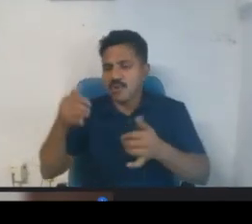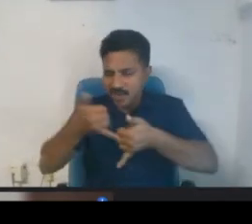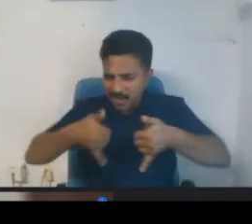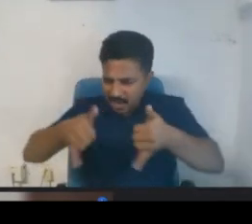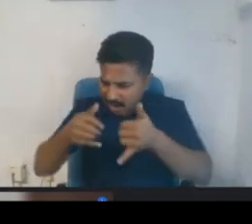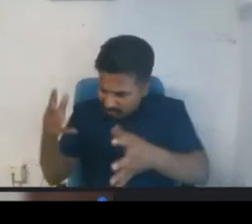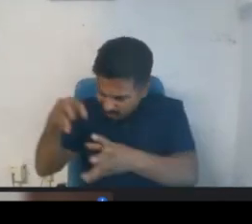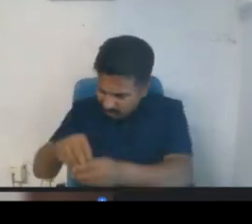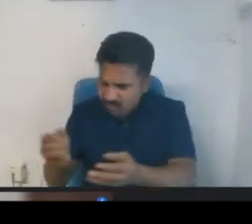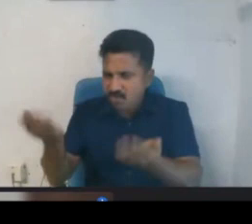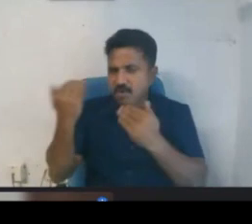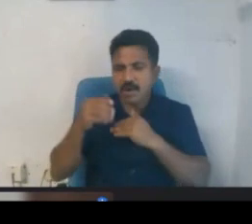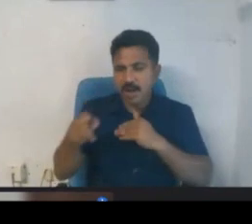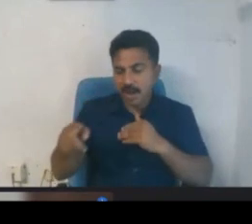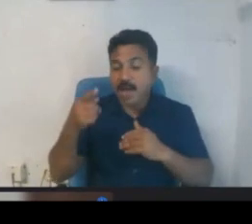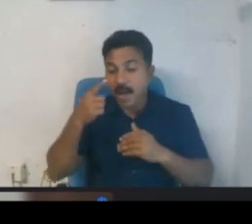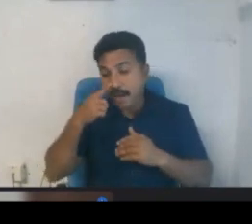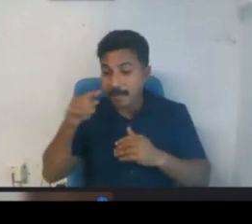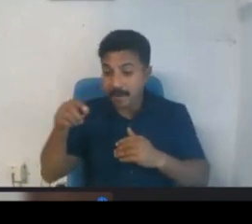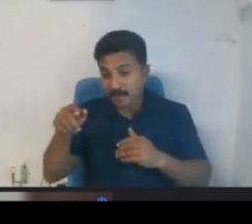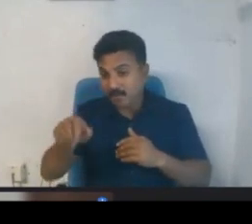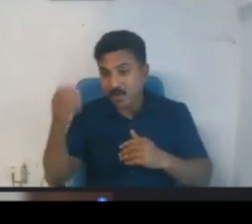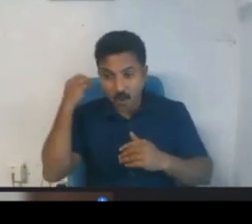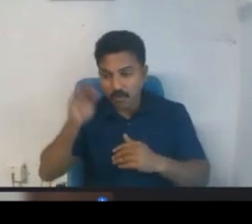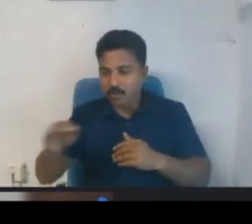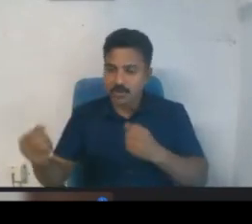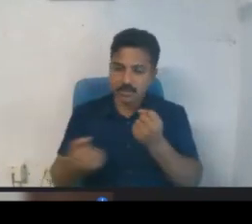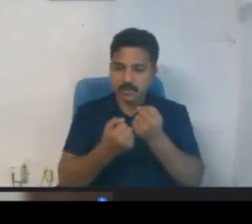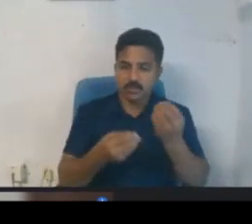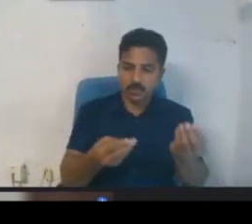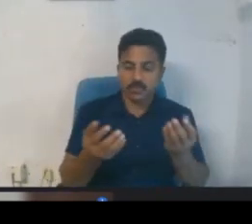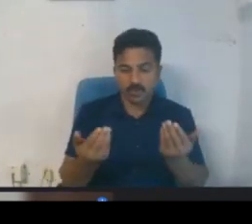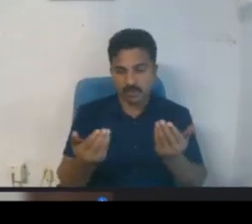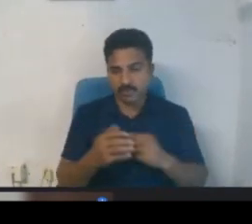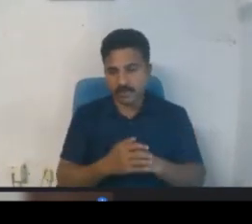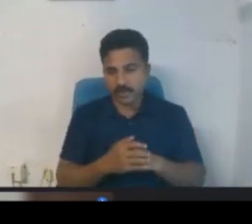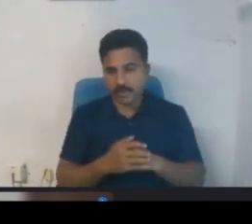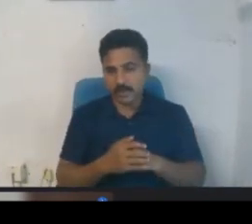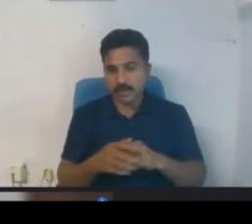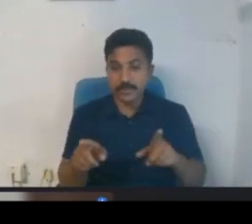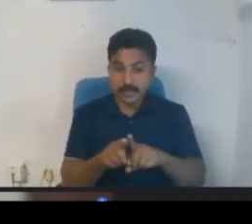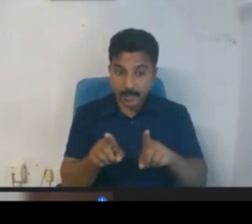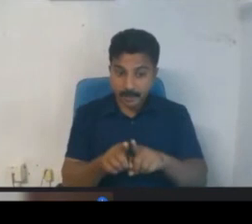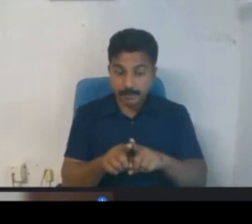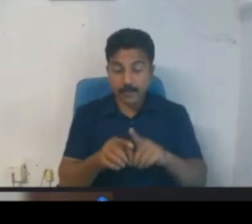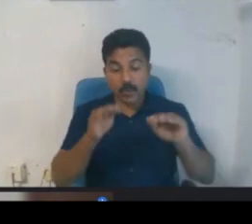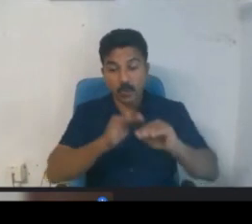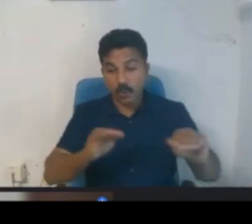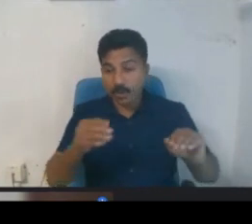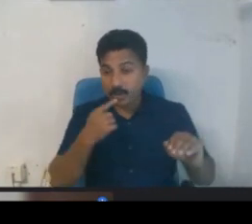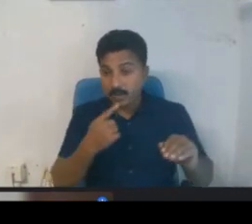ആക്ടിവിറ്റീസുകൾ ചെയ്യിപ്പിക്കുന്നതിലോ ഒക്കെ നമുക്ക് സഹായിക്കാനായിട്ട് പറ്റും. അതുപോലെ തന്നെ നമ്മൾ പലപ്പോഴും